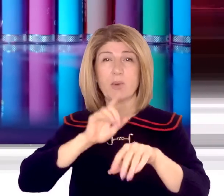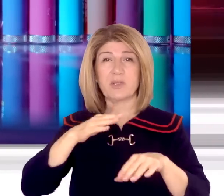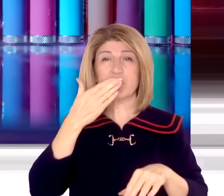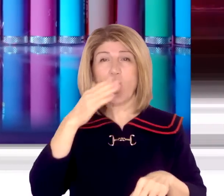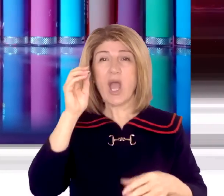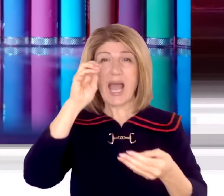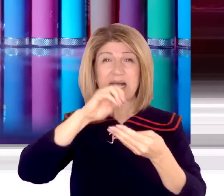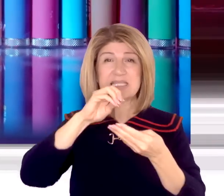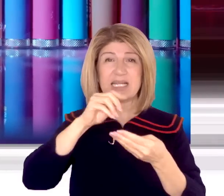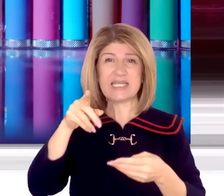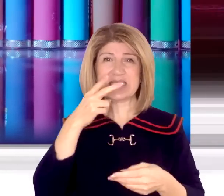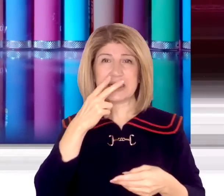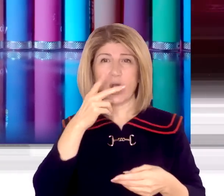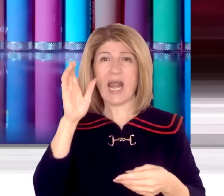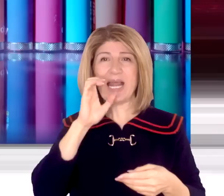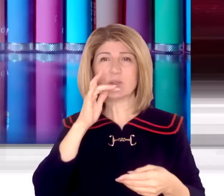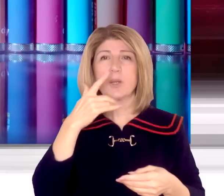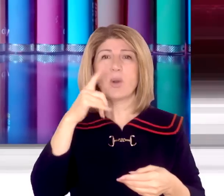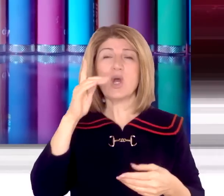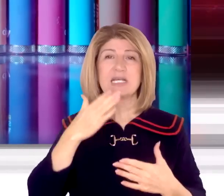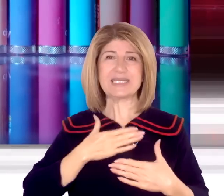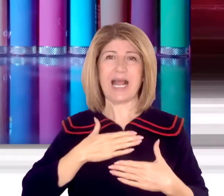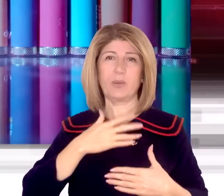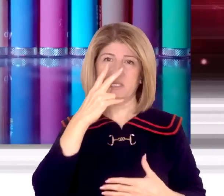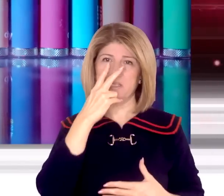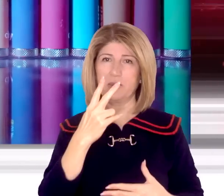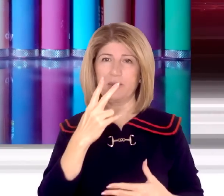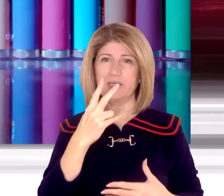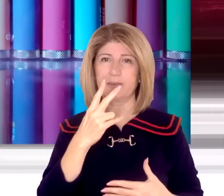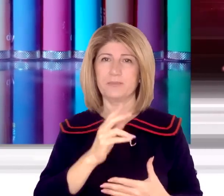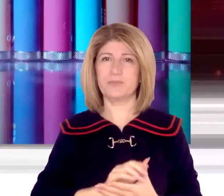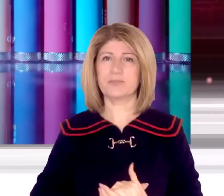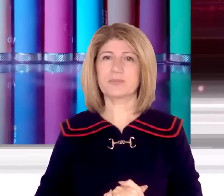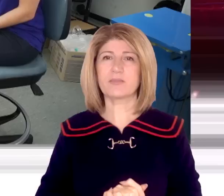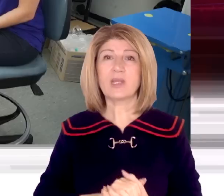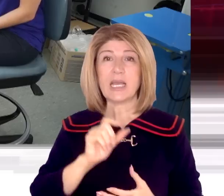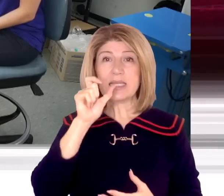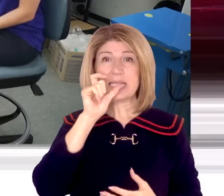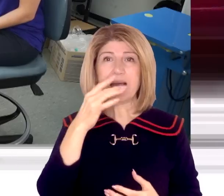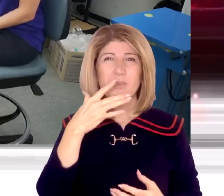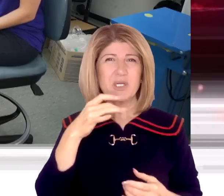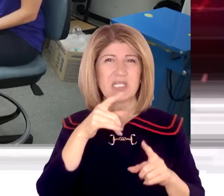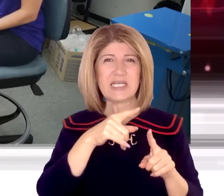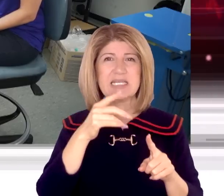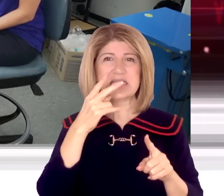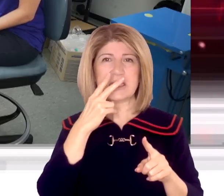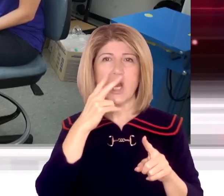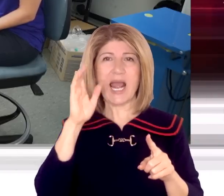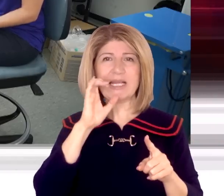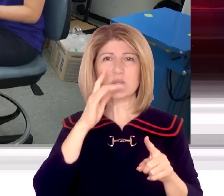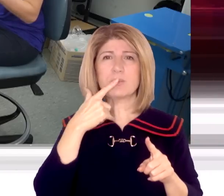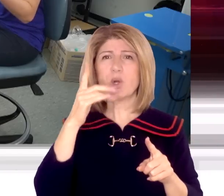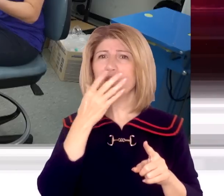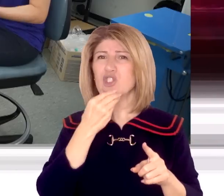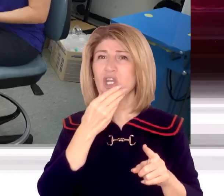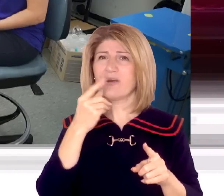می‌بره تا اثرات بلند مدت سیگارهای الکترونیکی رو روی سلامتی ببینیم. What do we know? در مورد تأثیر سیگارهای